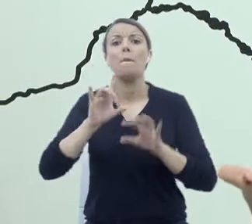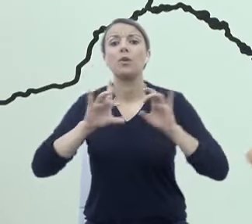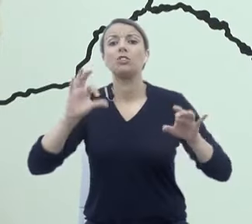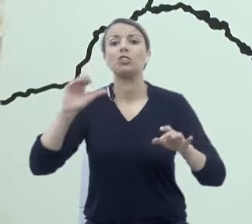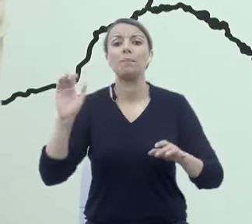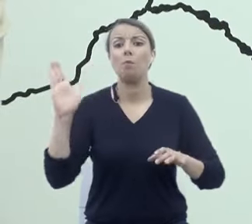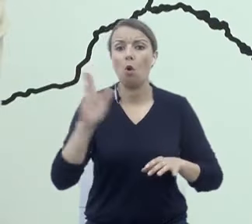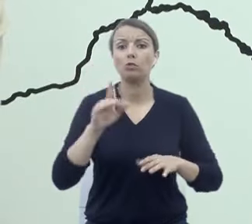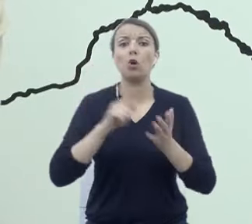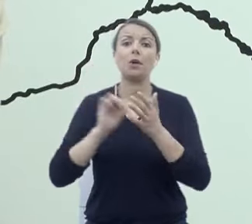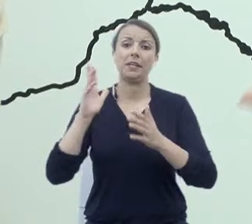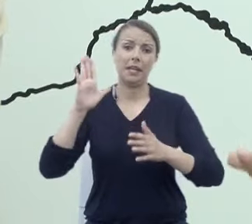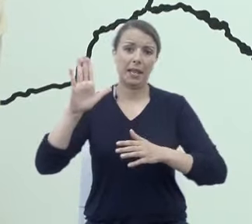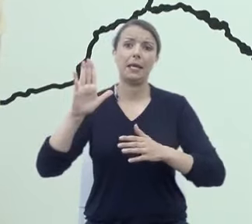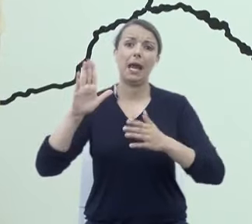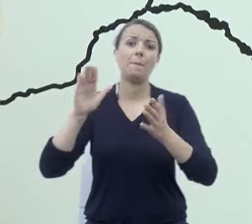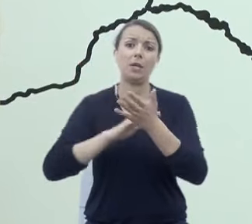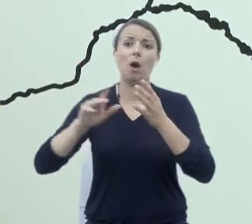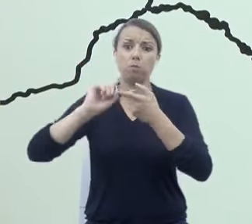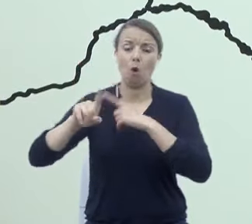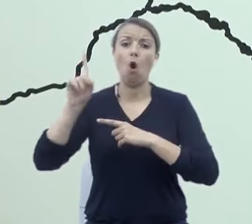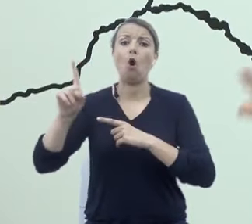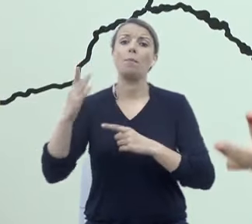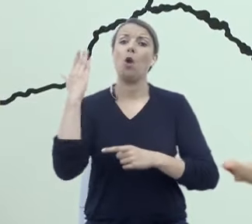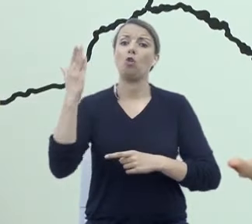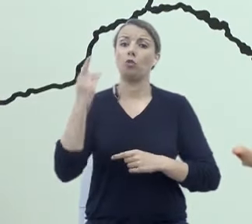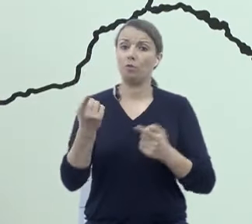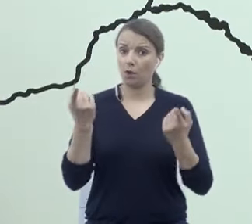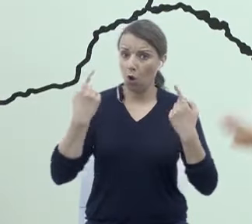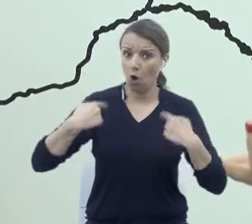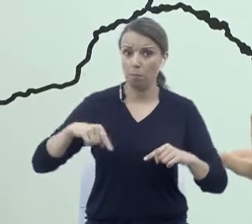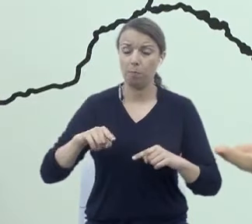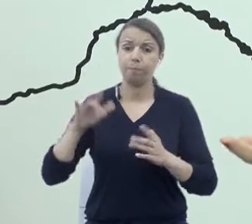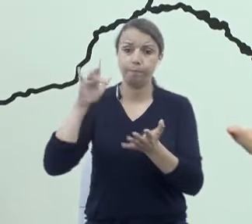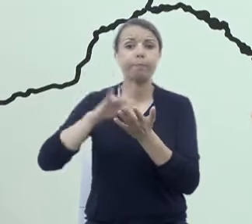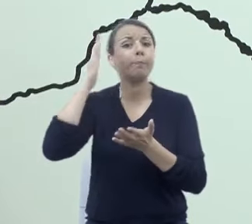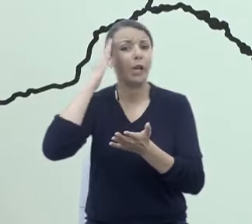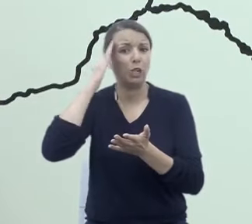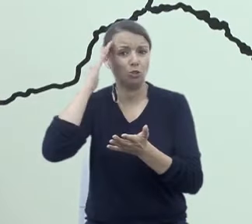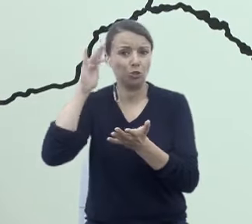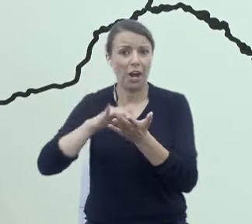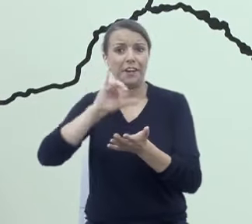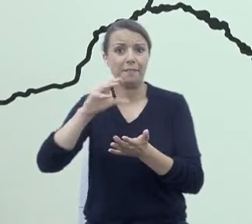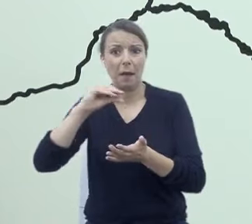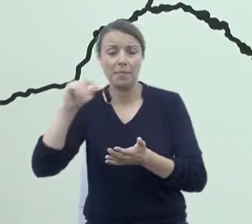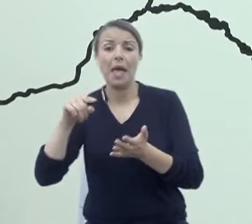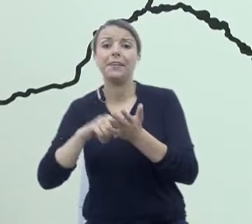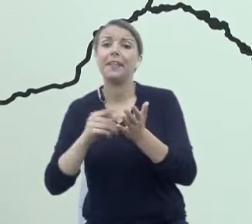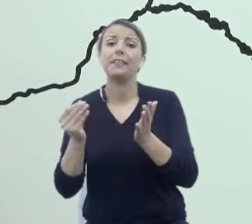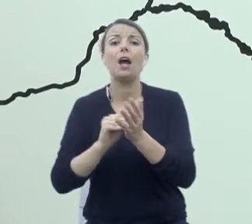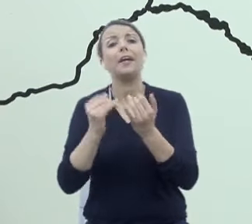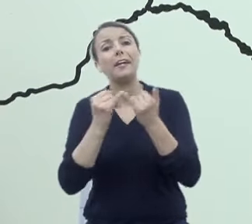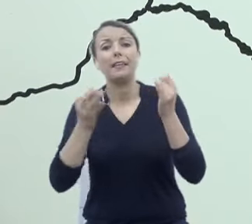mieszkańcem Jedwabnego, którzy im dostarczają jak gdyby innej narracji, innej opowieści o nich. I zdecydowanie jak gdyby